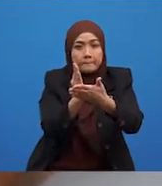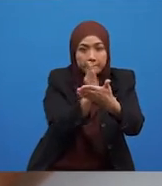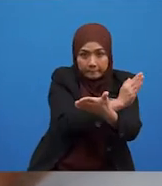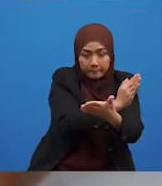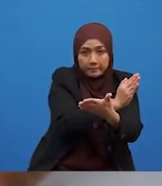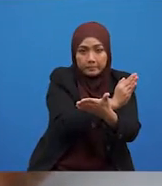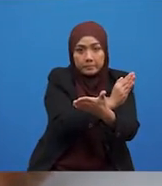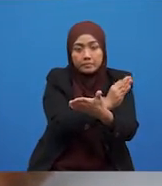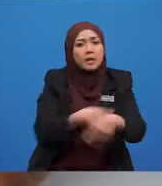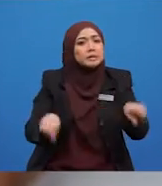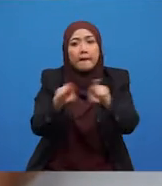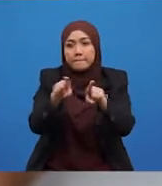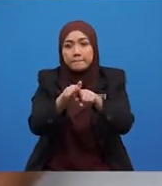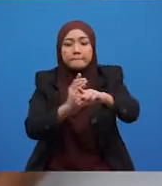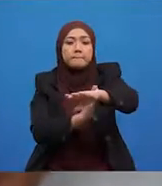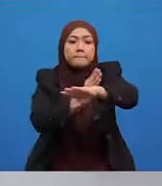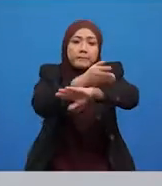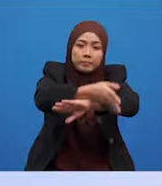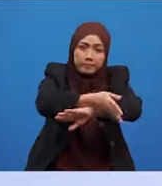sama perentas itu.